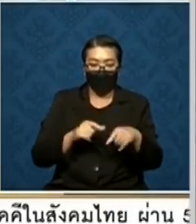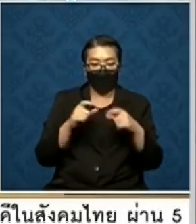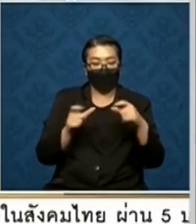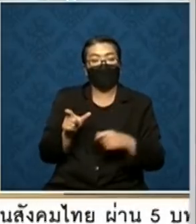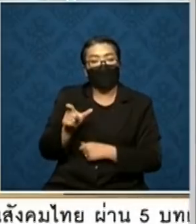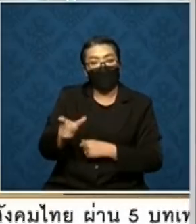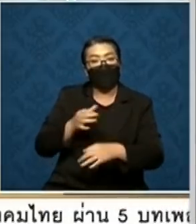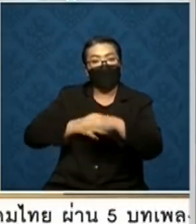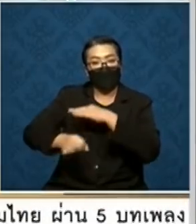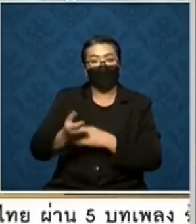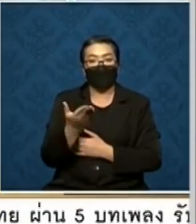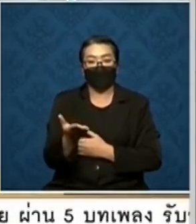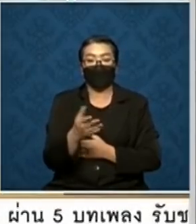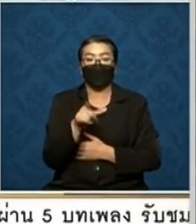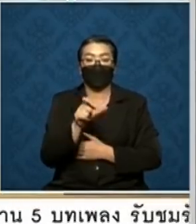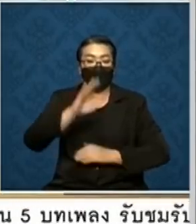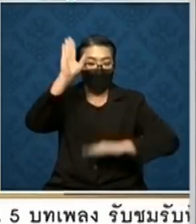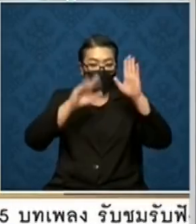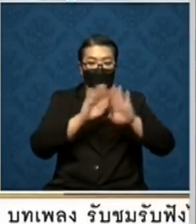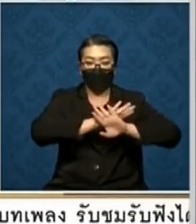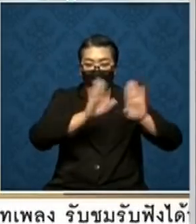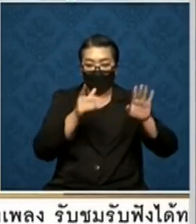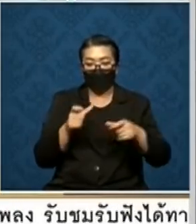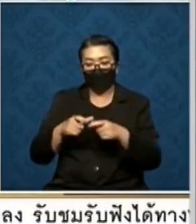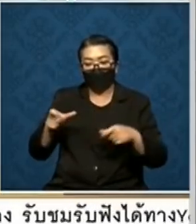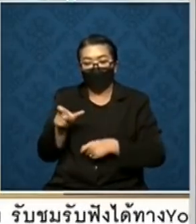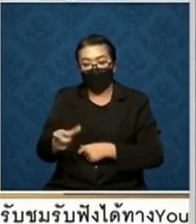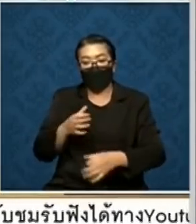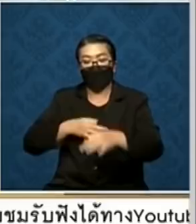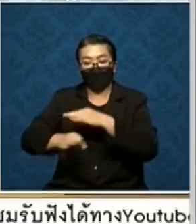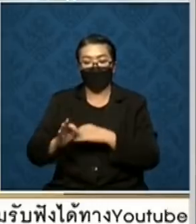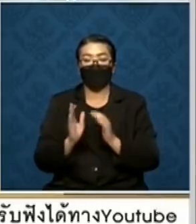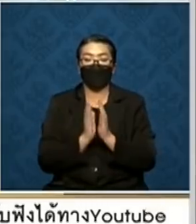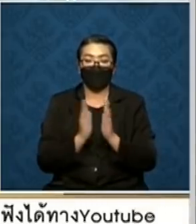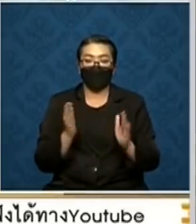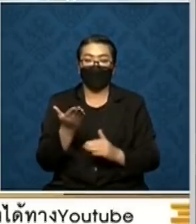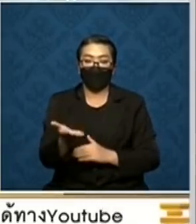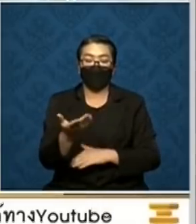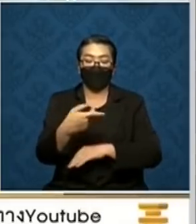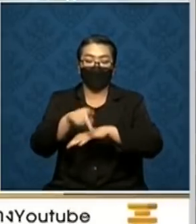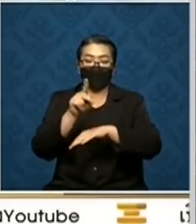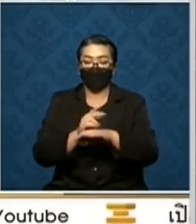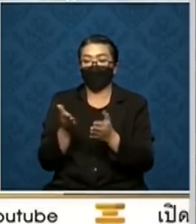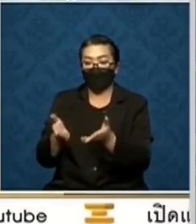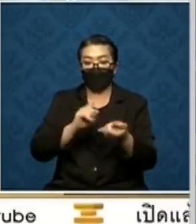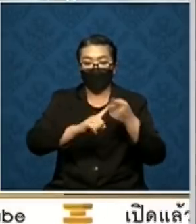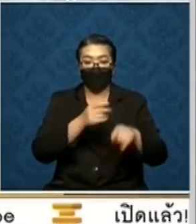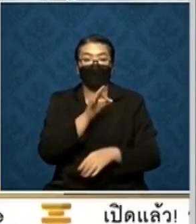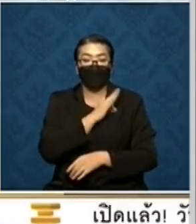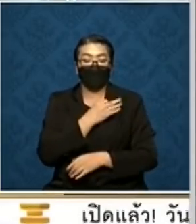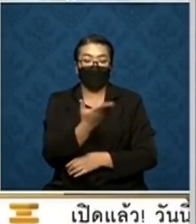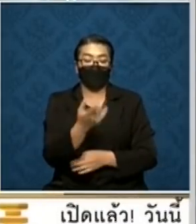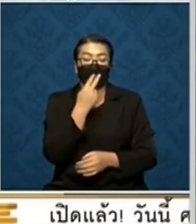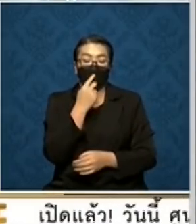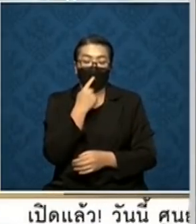าทางฝ่ายรัฐบาลจะมาประชุมหรือไม่เนี่ยมันเป็นวิธีการหนึ่งที่เราสามารถใช้ได้นะครับเพื่อที่ว่